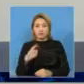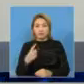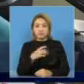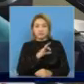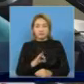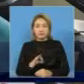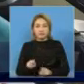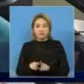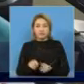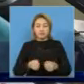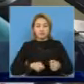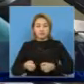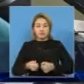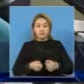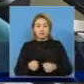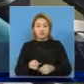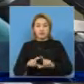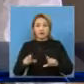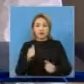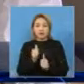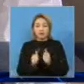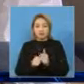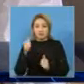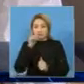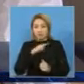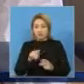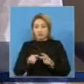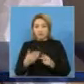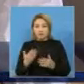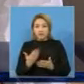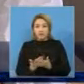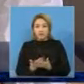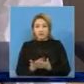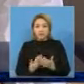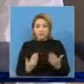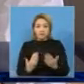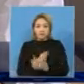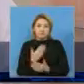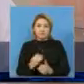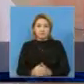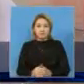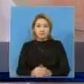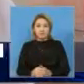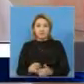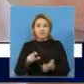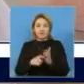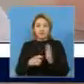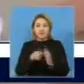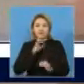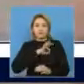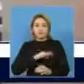0,1%. Со слов руководства учреждения, с каждым годом материально-техническая база обновляется. В лабораториях